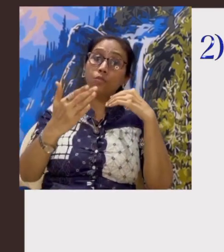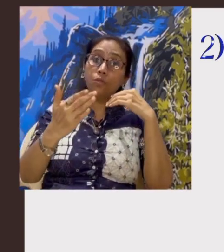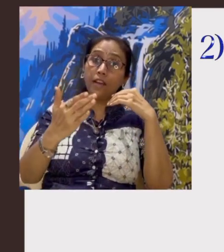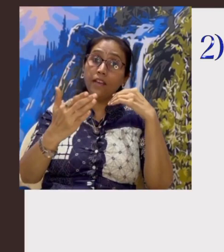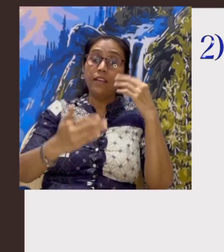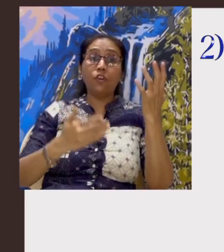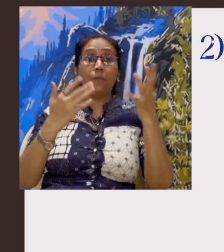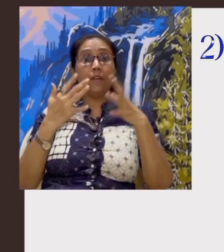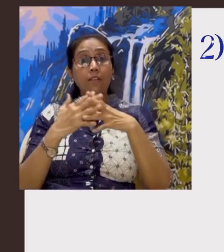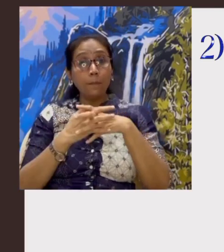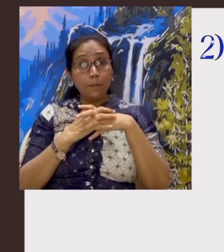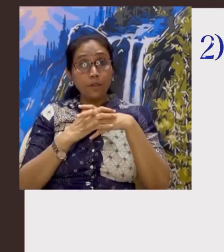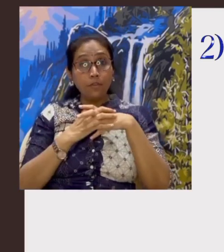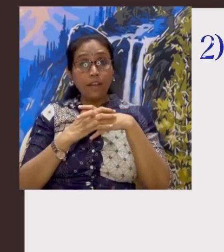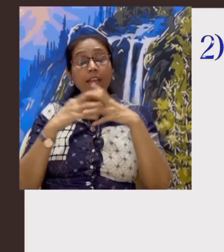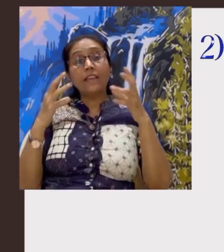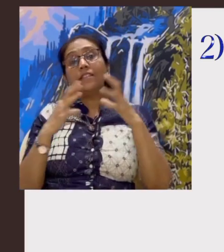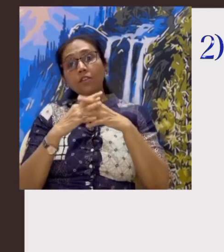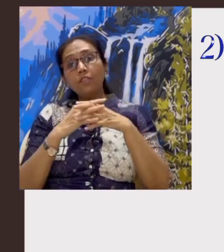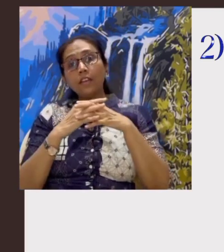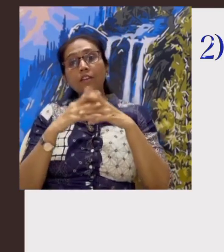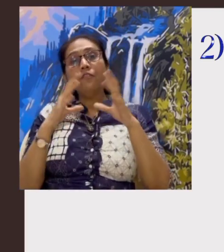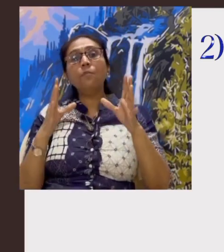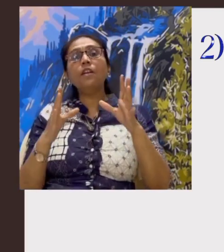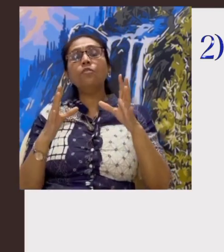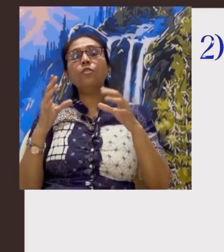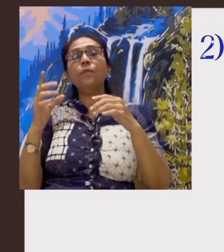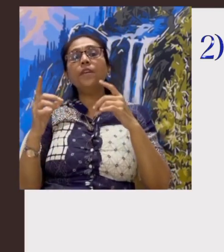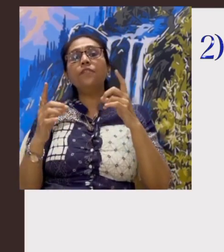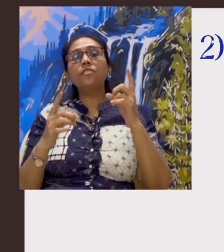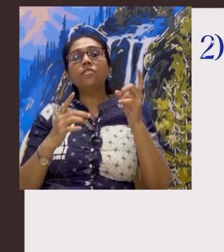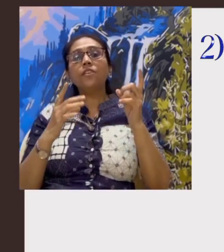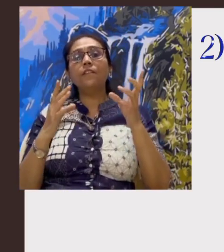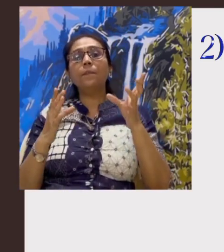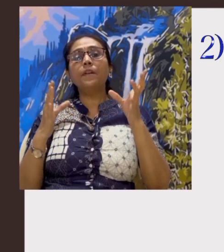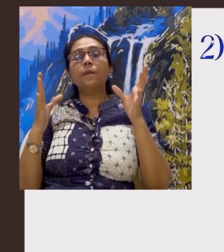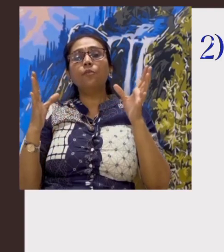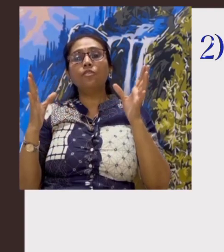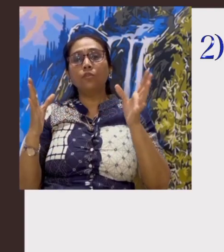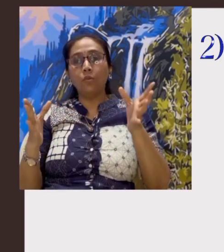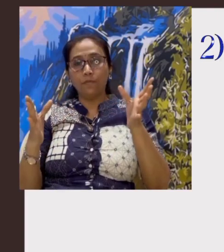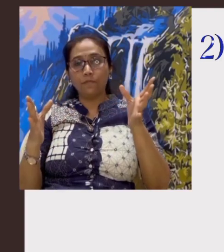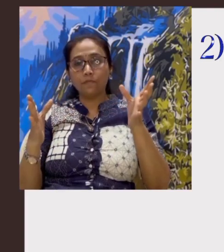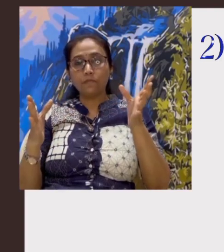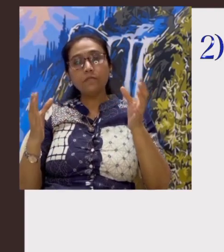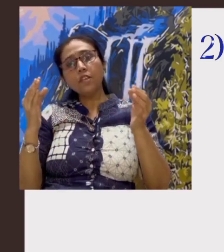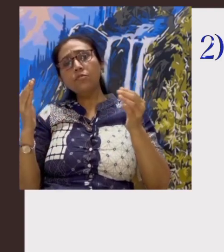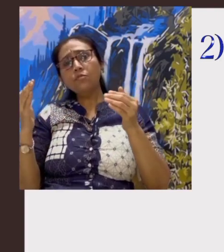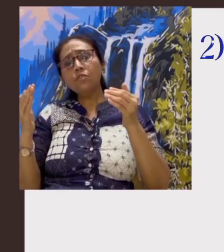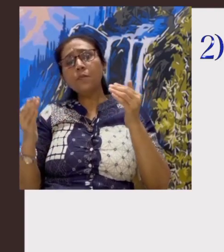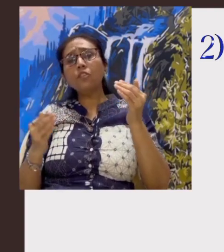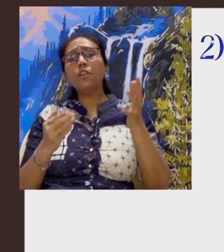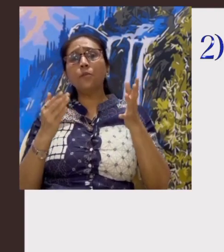हो रहा है इकोनॉमिक डेवलपमेंट भी हो रहा है. कैसे हो रहा है तो मान लो कोई भी इंफ्रास्ट्रक्चर डेवलपमेंट का प्रोजेक्ट हो तो